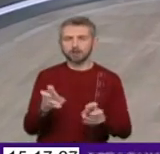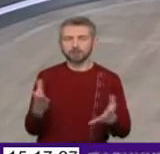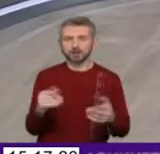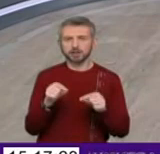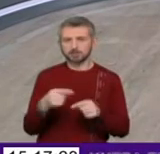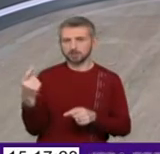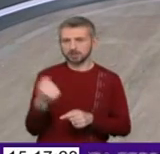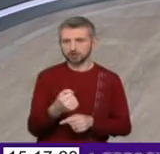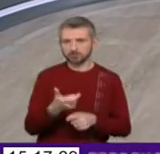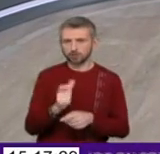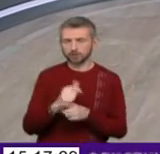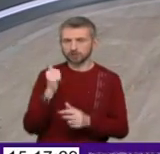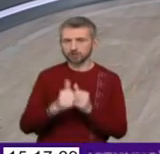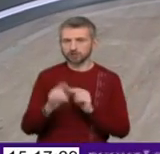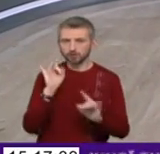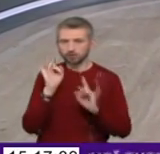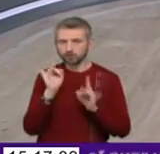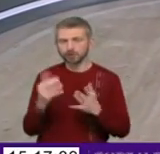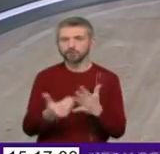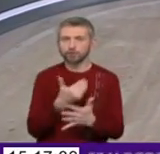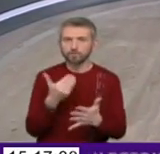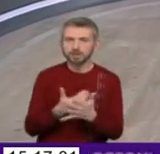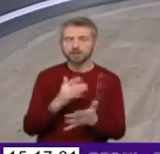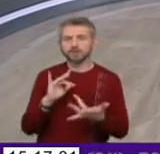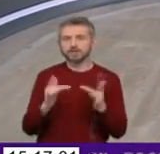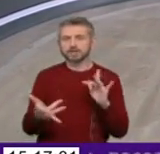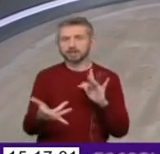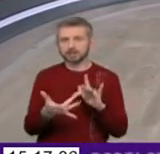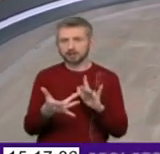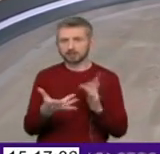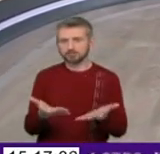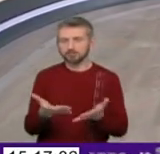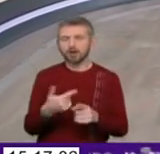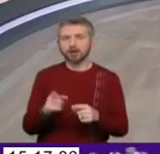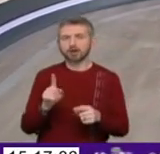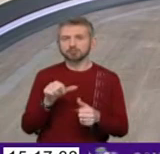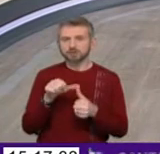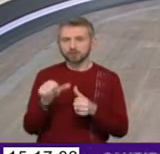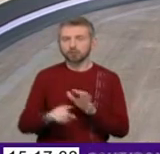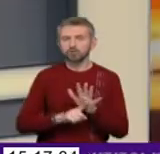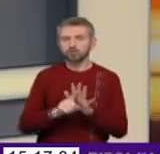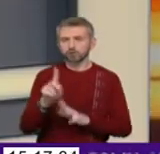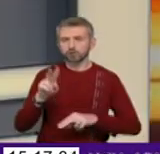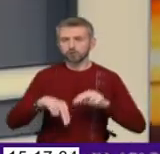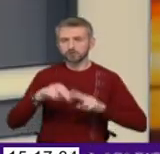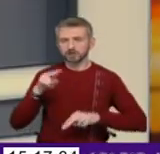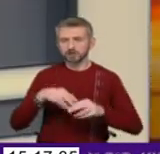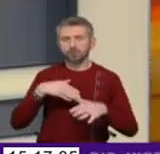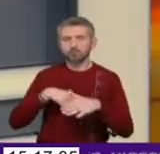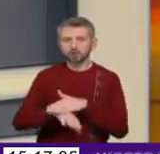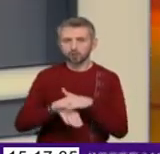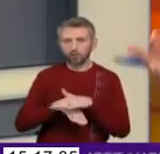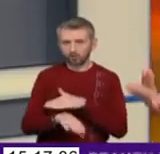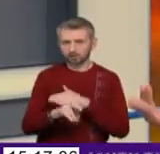цими тижнями досить часто звучить і у новинах, і в інтернет-ресурсах, а саме початок будівництва метро на Виноградар.